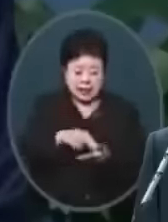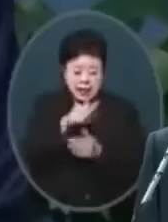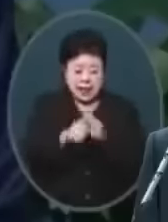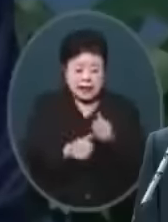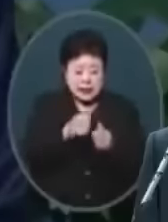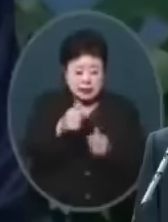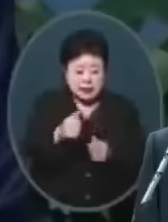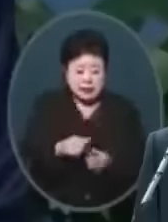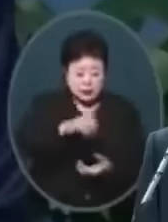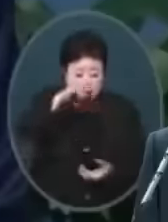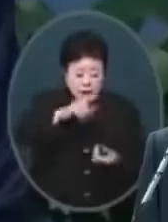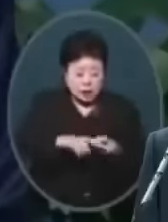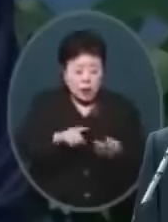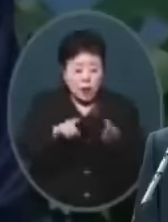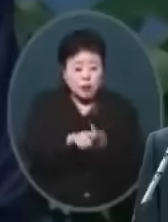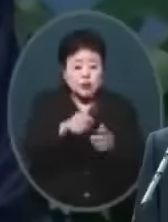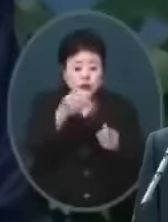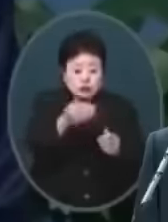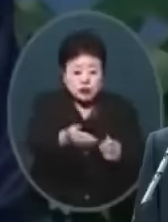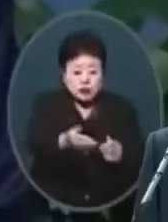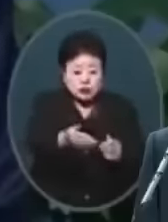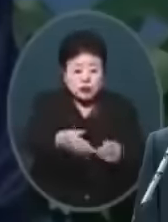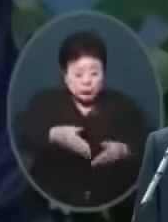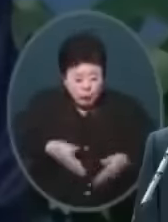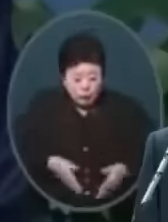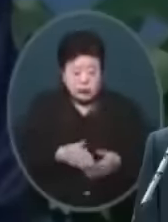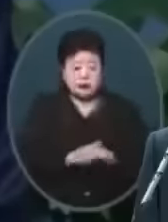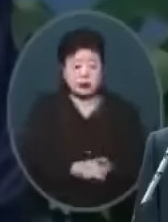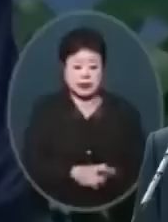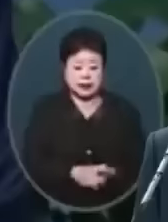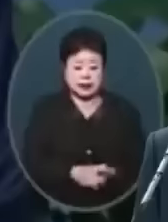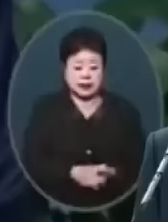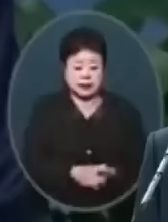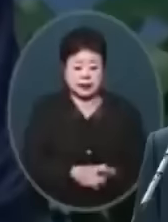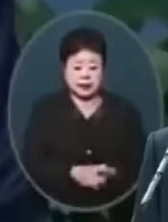하나님이 분량대로 믿음을 주셔서 태어났었습니다.